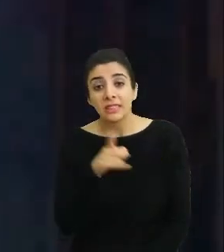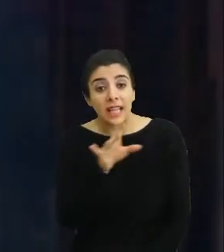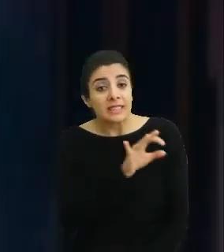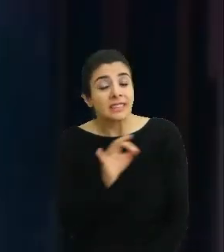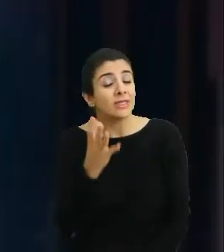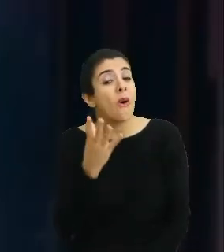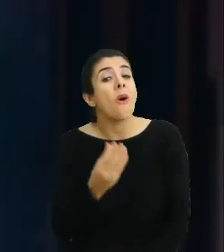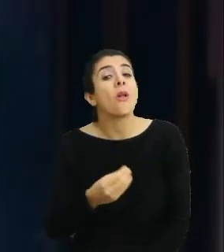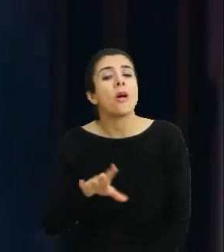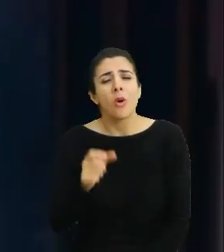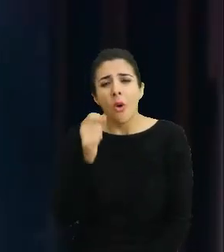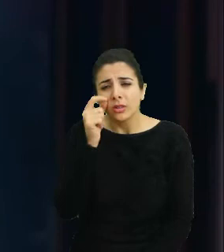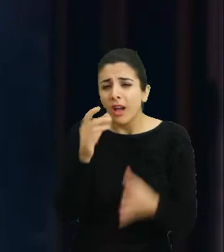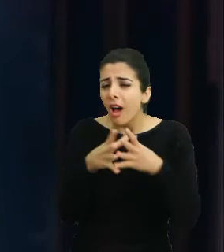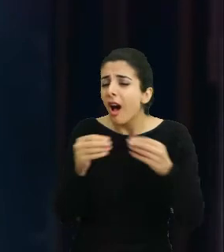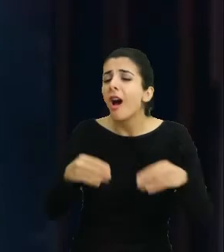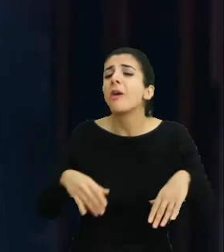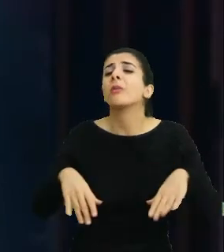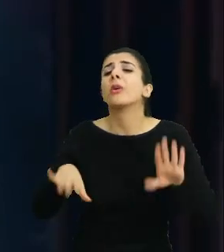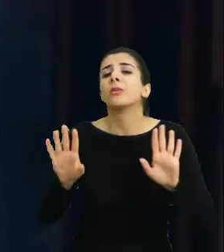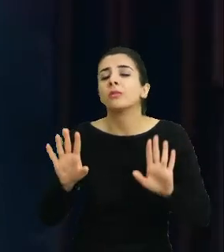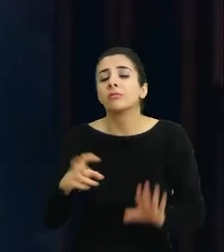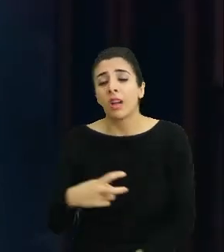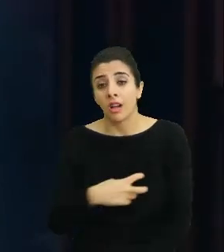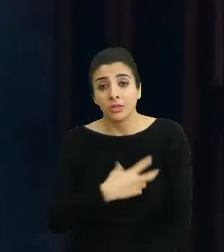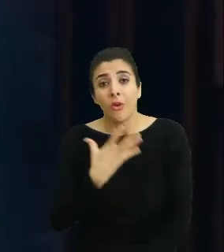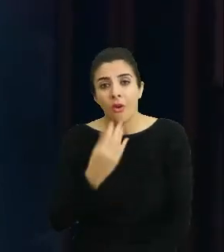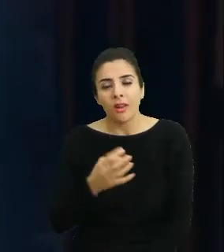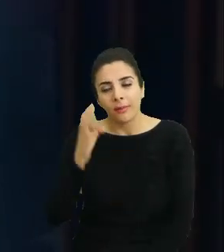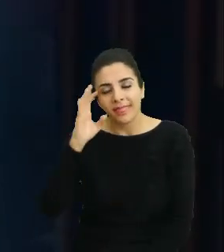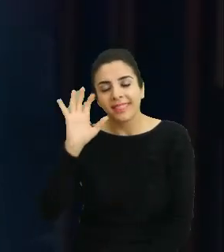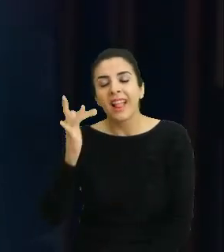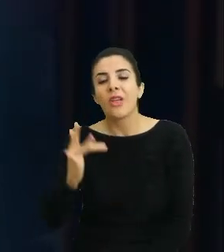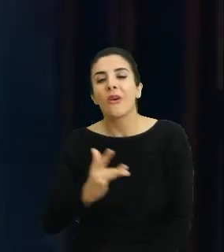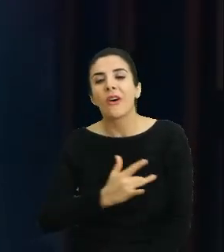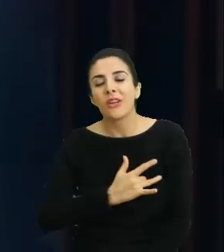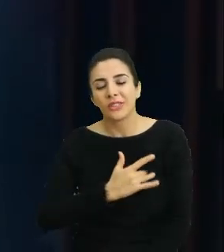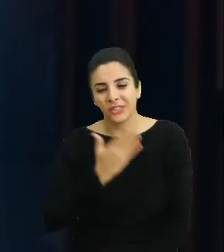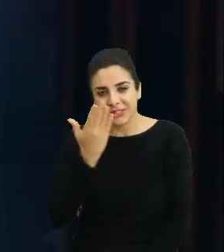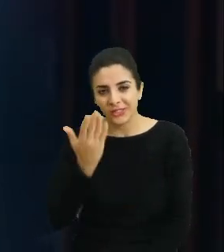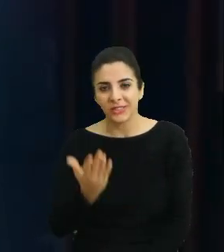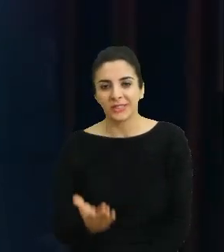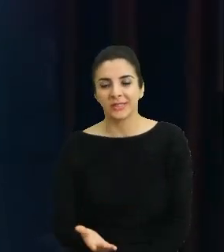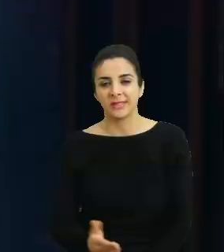Sensiz olmuyor, hasret dinmiyor. Vurgunum sana deli